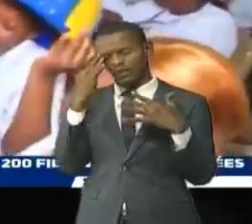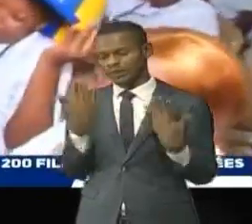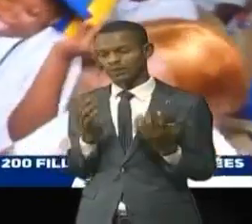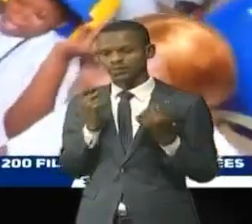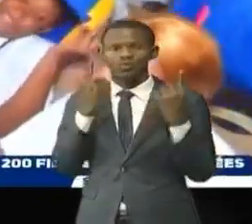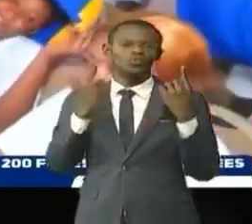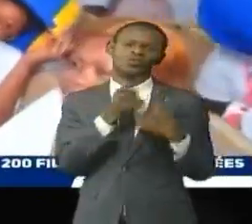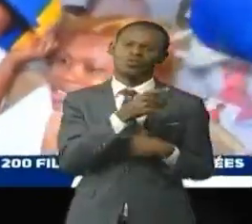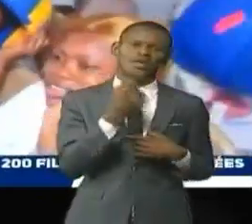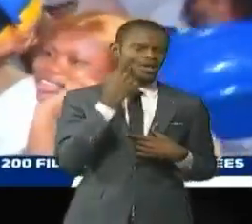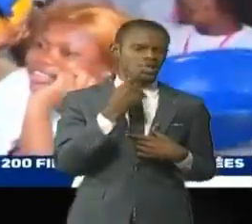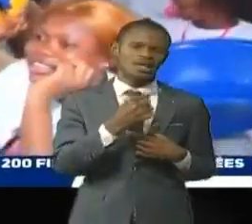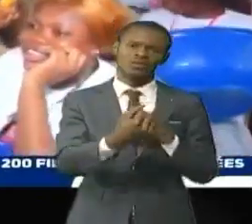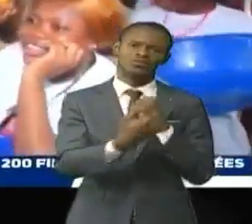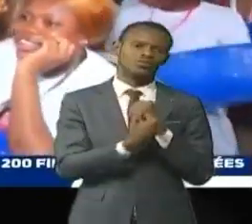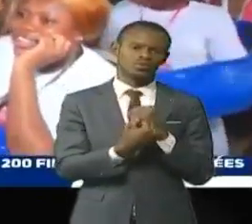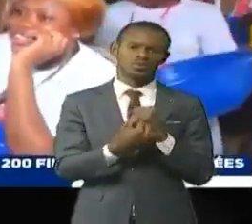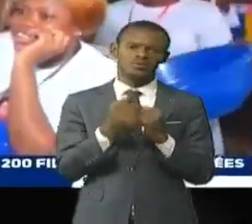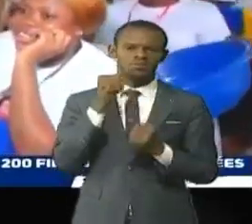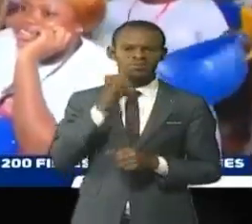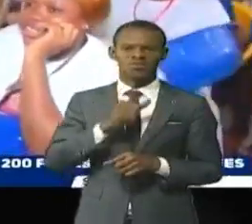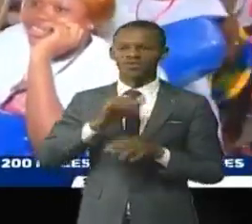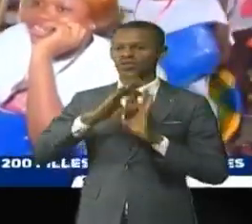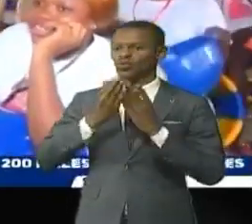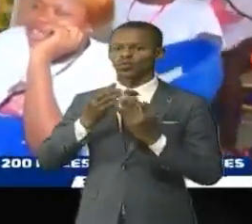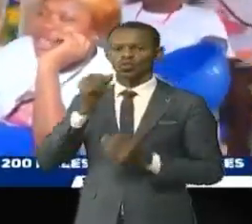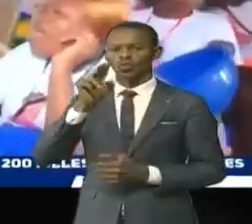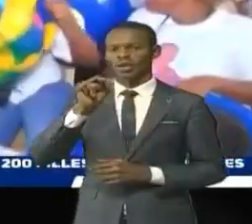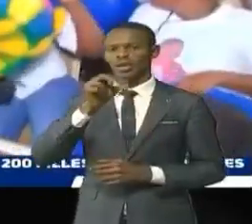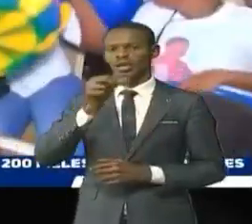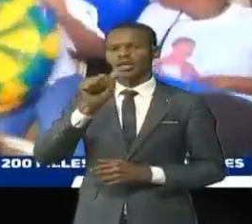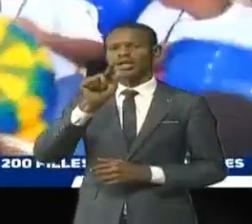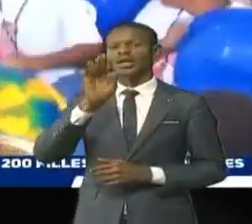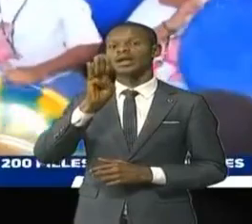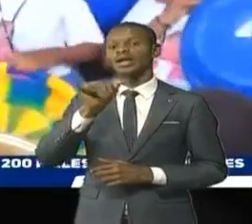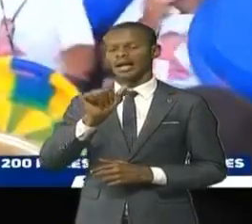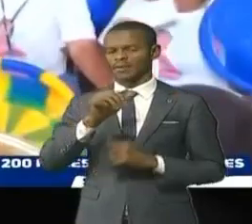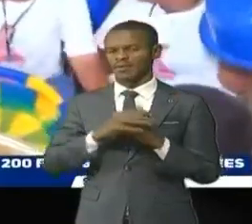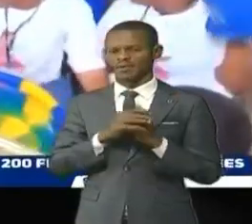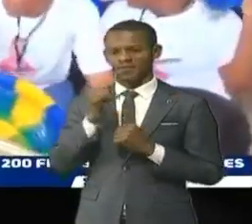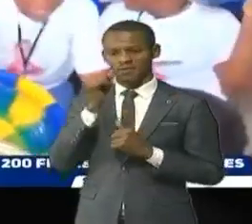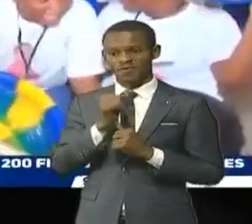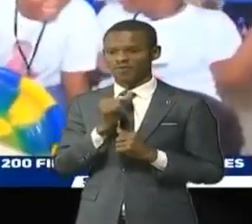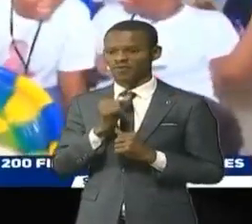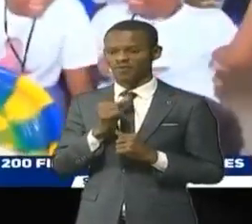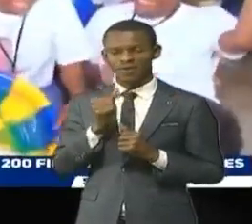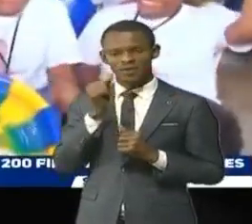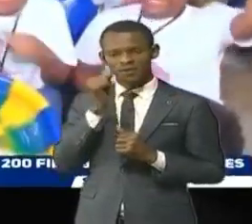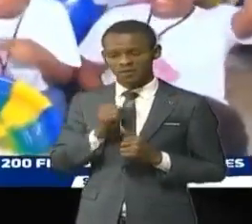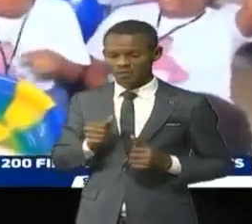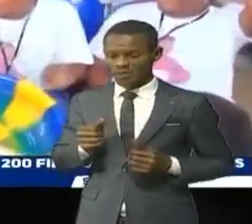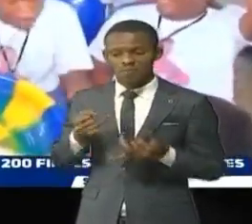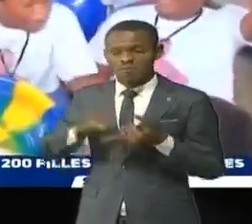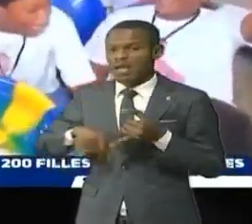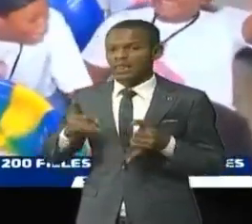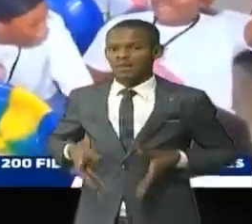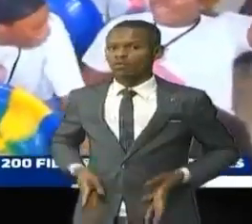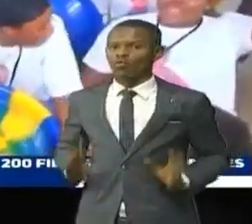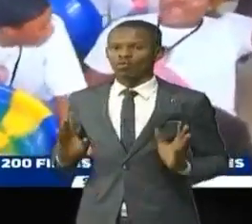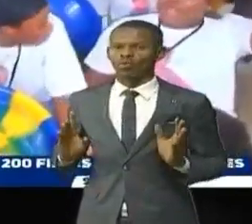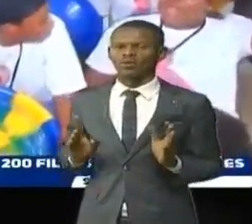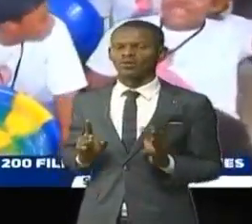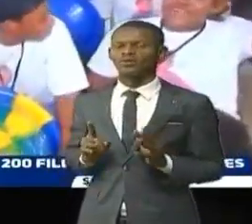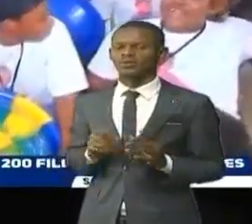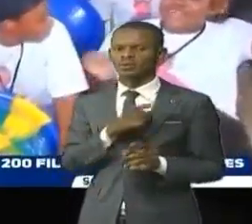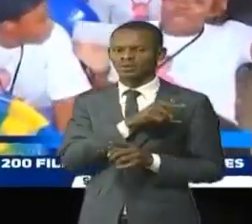Les filles mères constituent la cible principale de la fondation Keren Tendai, car elles sont confrontées aux